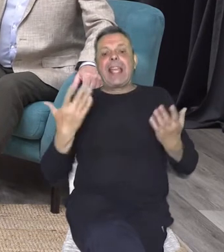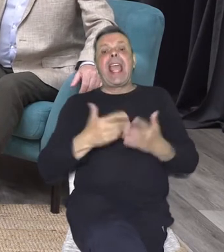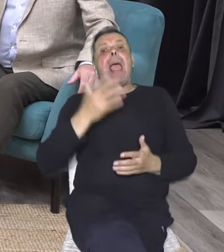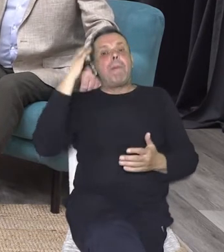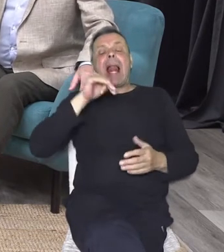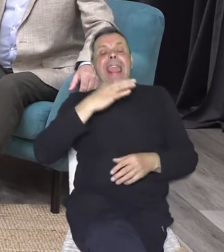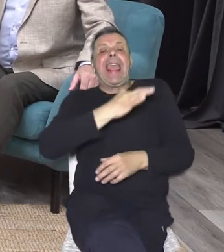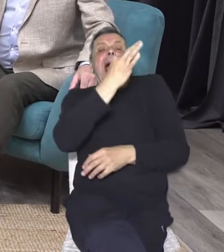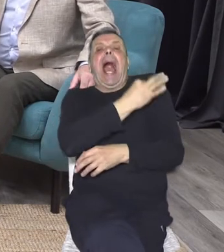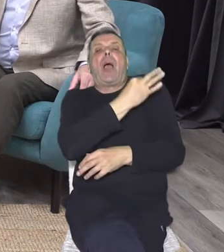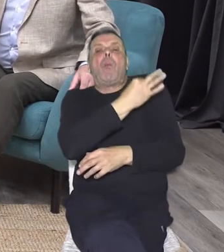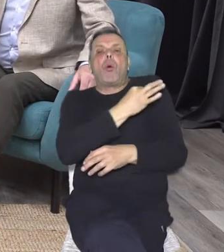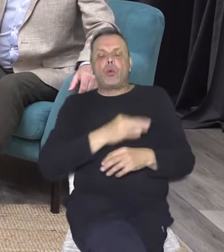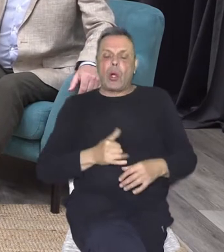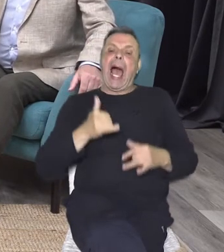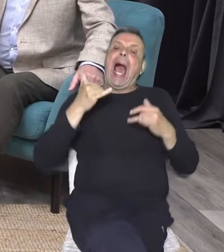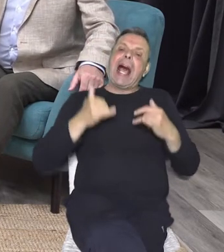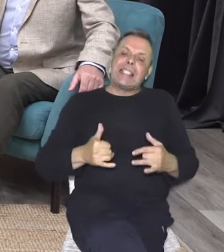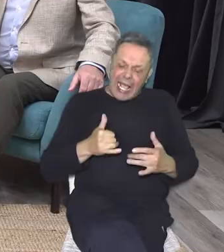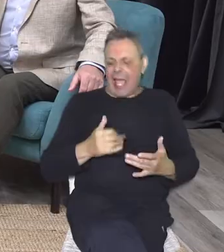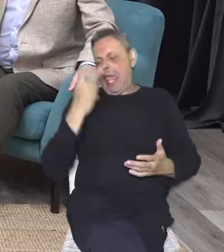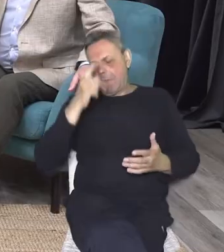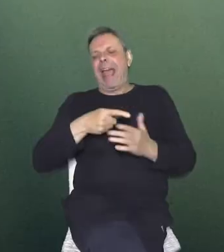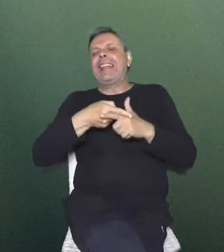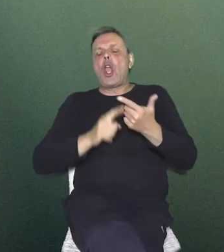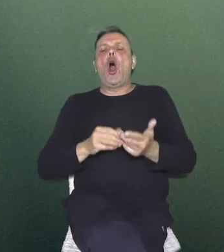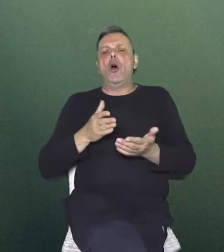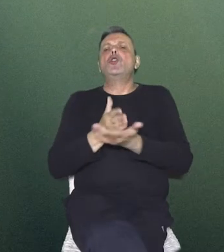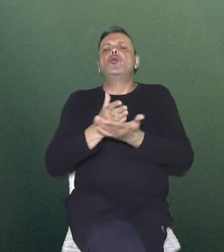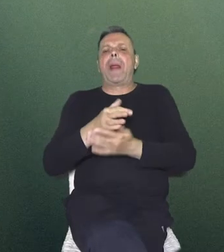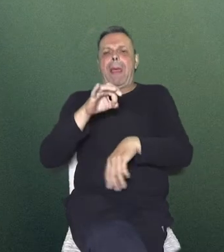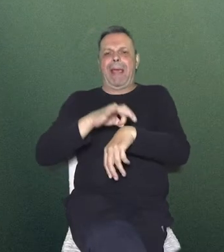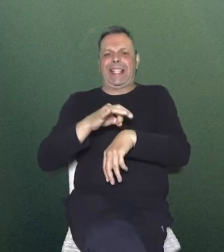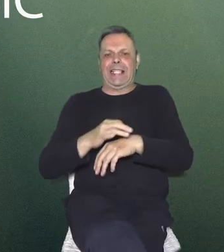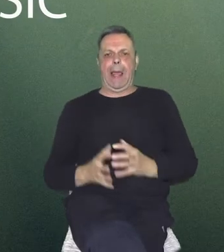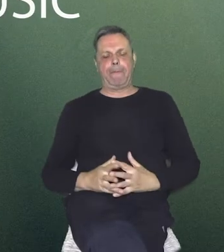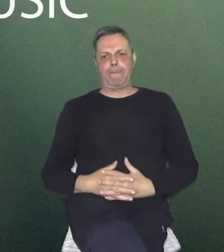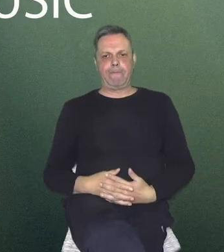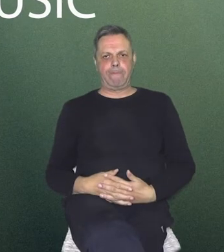i akupunktura, a sada je dio takozvane službene medicine.